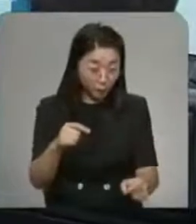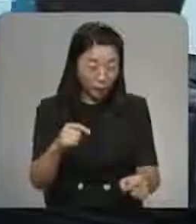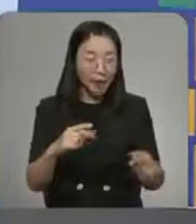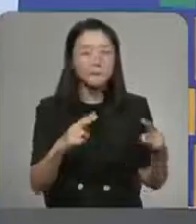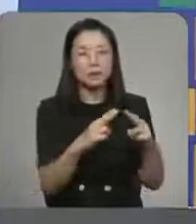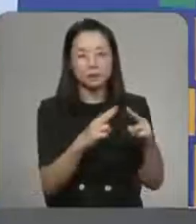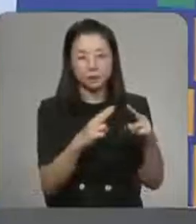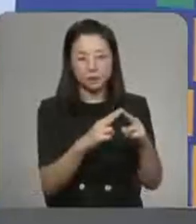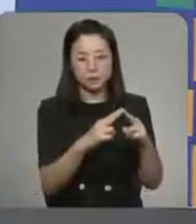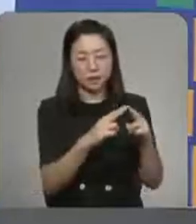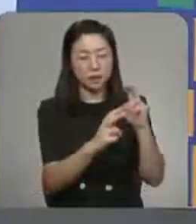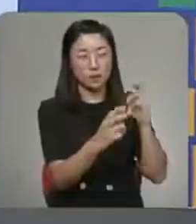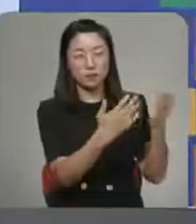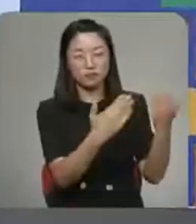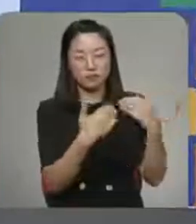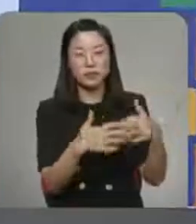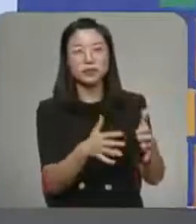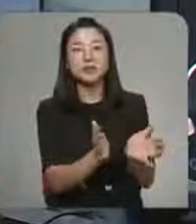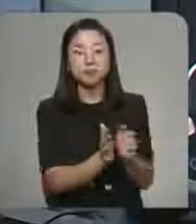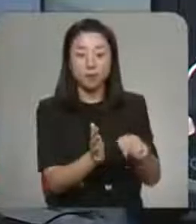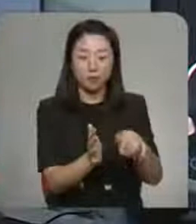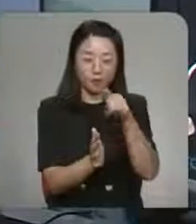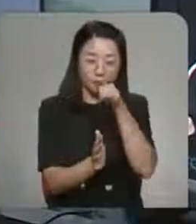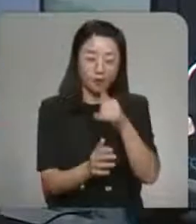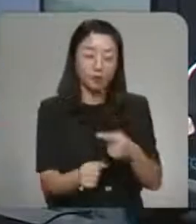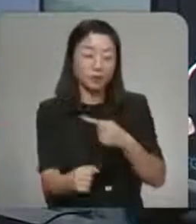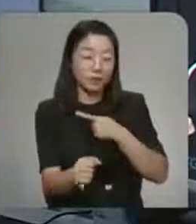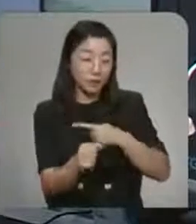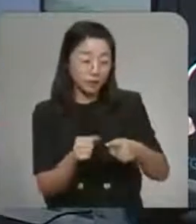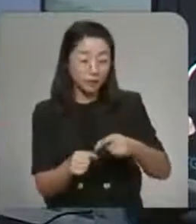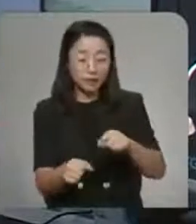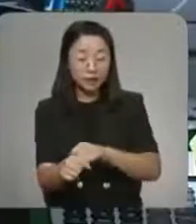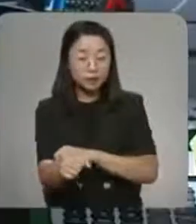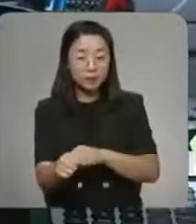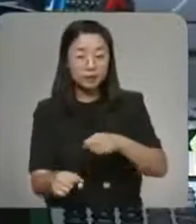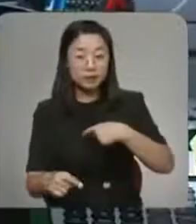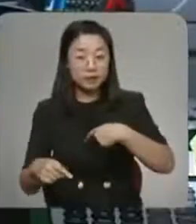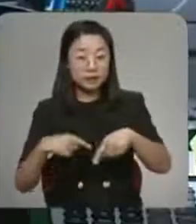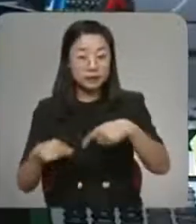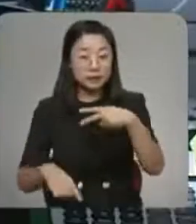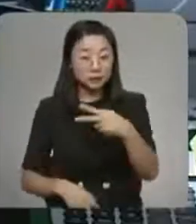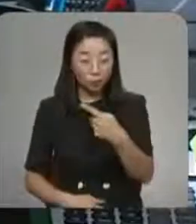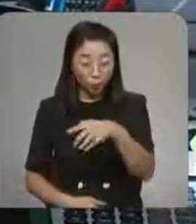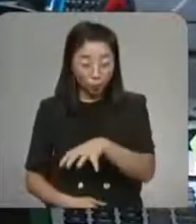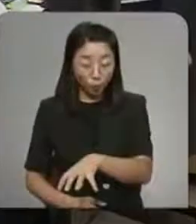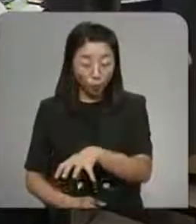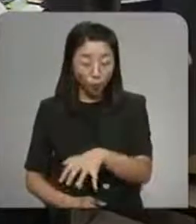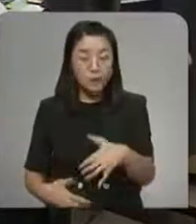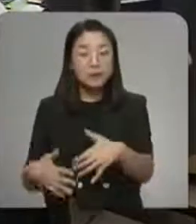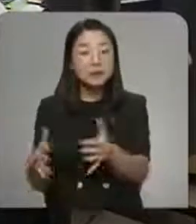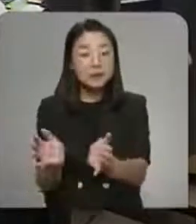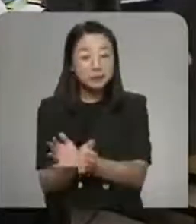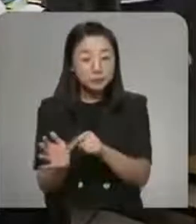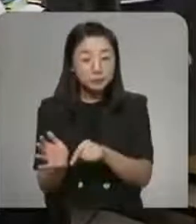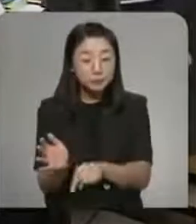산업 추진단이 신설됩니다. 내년에 출범하는 특별자치도 준비부서인 강원특별자치도